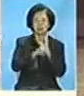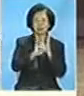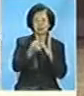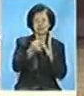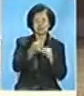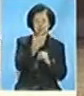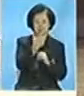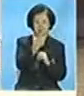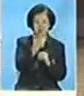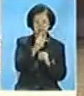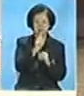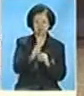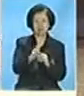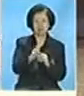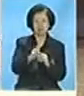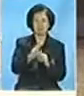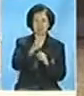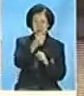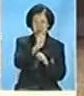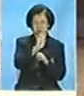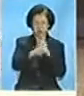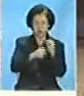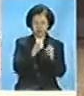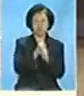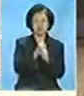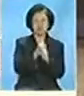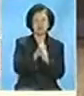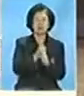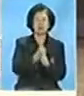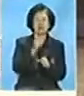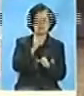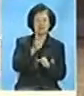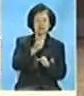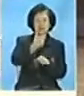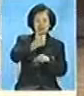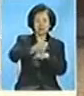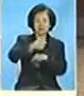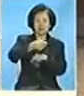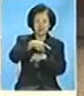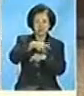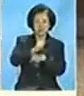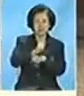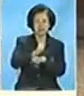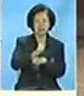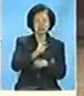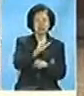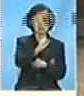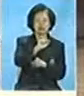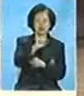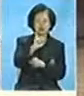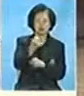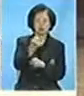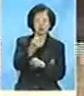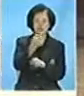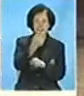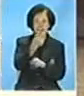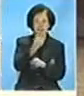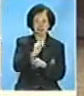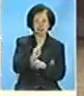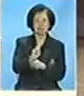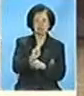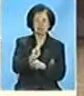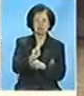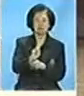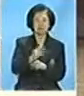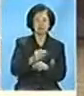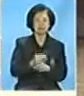12ปีได้มีโอกาสทำงานเป็นประธานสภาองค์การบริหารส่วนจังหวัดปราจีนบุรี2สมัยดังนั้น